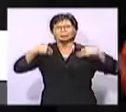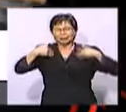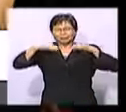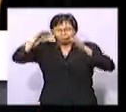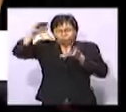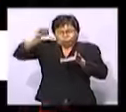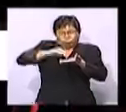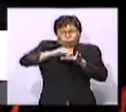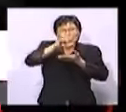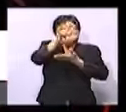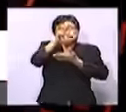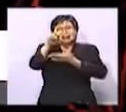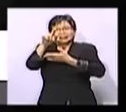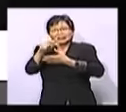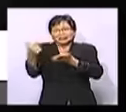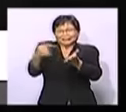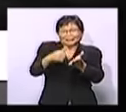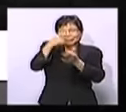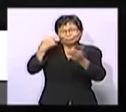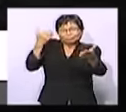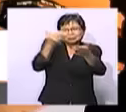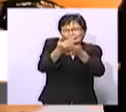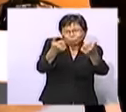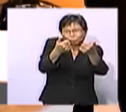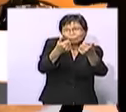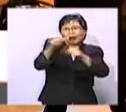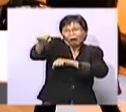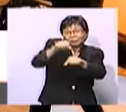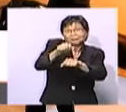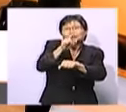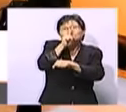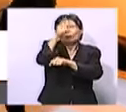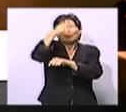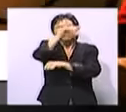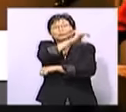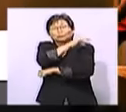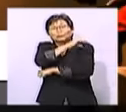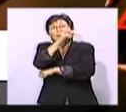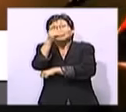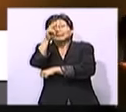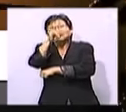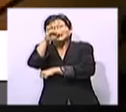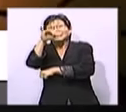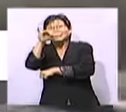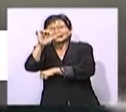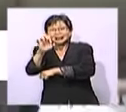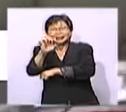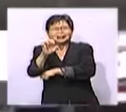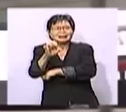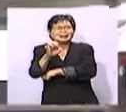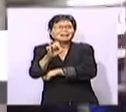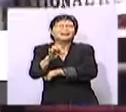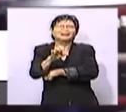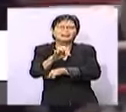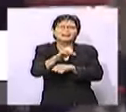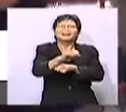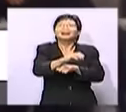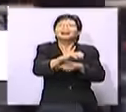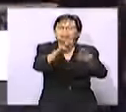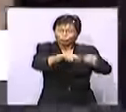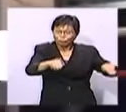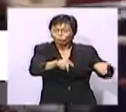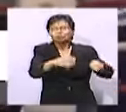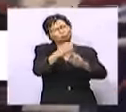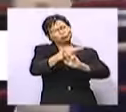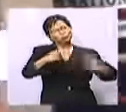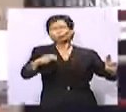badannya sebanyak 3 kilogram lagi menjelang aksi sebenar. Bagi jurulatihnya Dennis Tobiron, anak didiknya telah melakukan persiapan